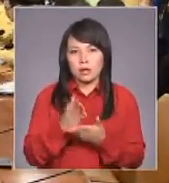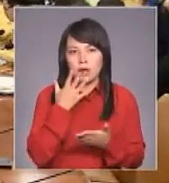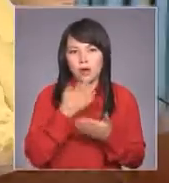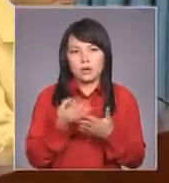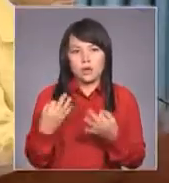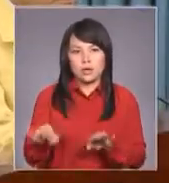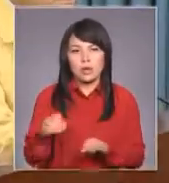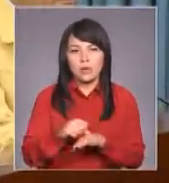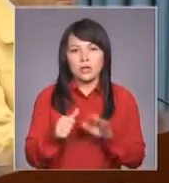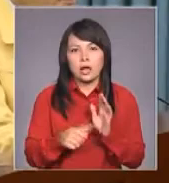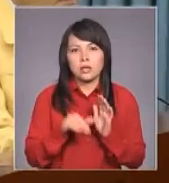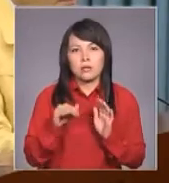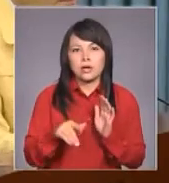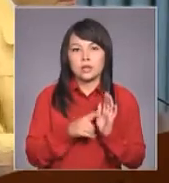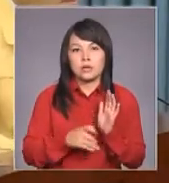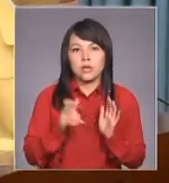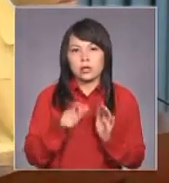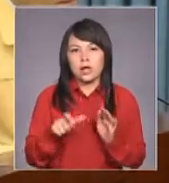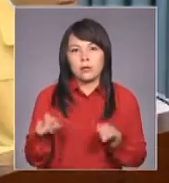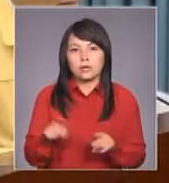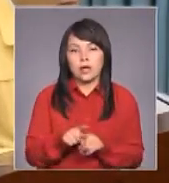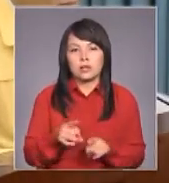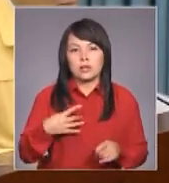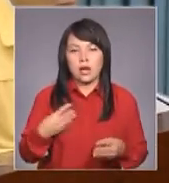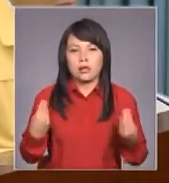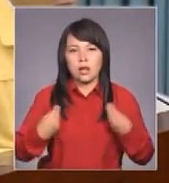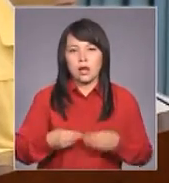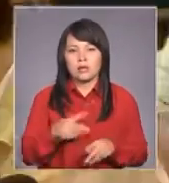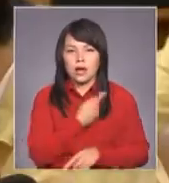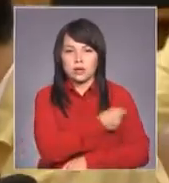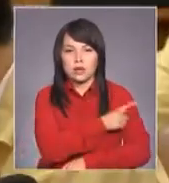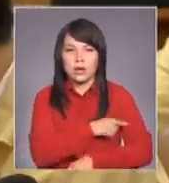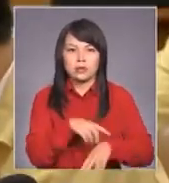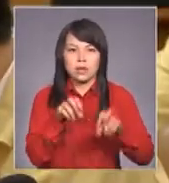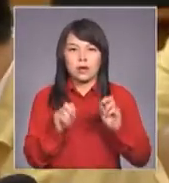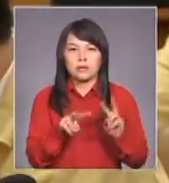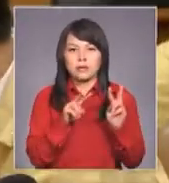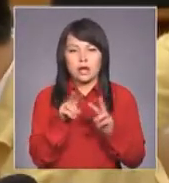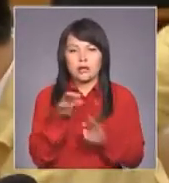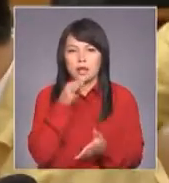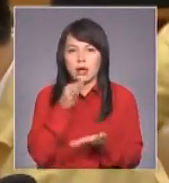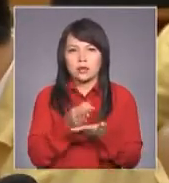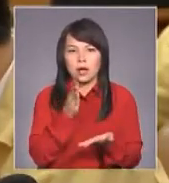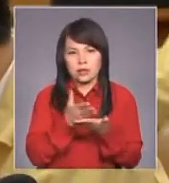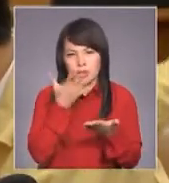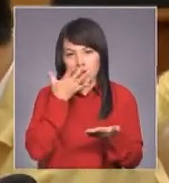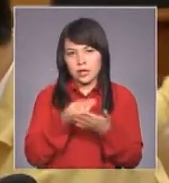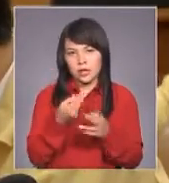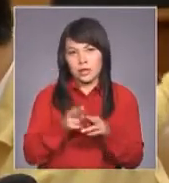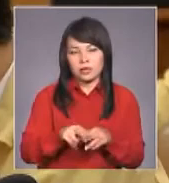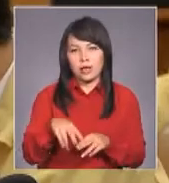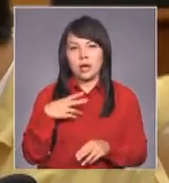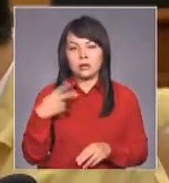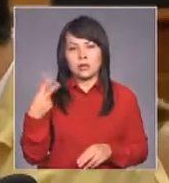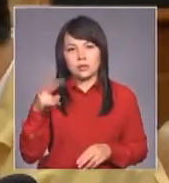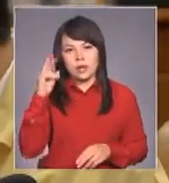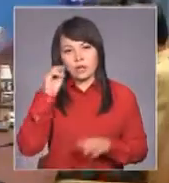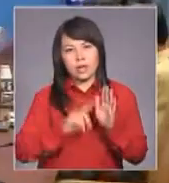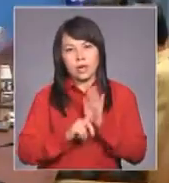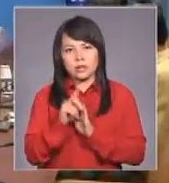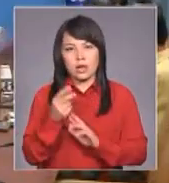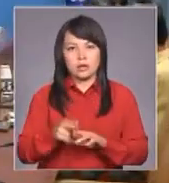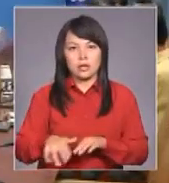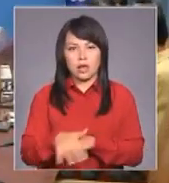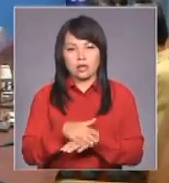Жалпы елде 16700 адам ақ халаттылардың қадағалауында болғанын айта кетейік. Мамырдың 20-сынан бастап дүйім